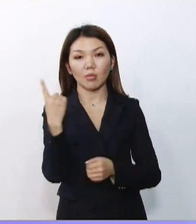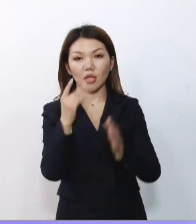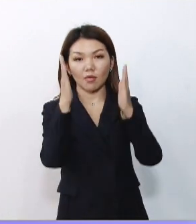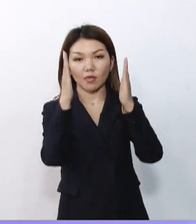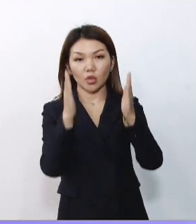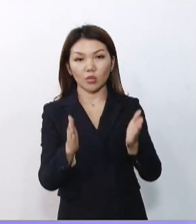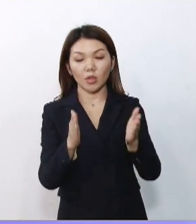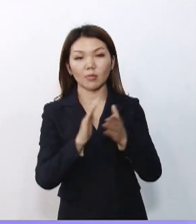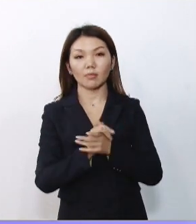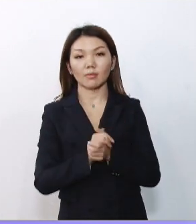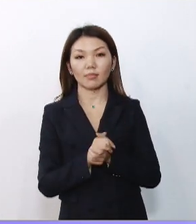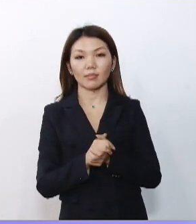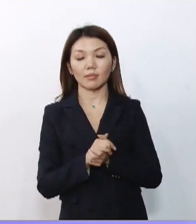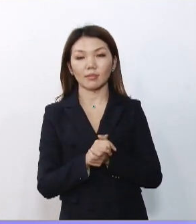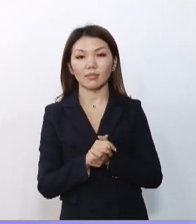столбика.